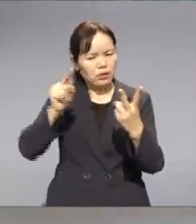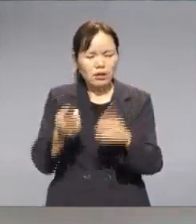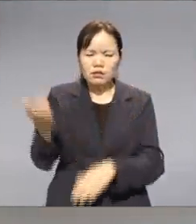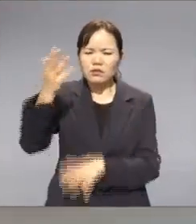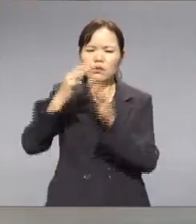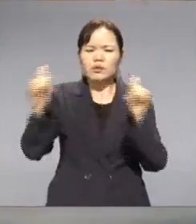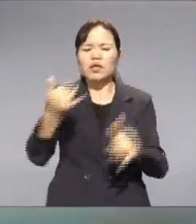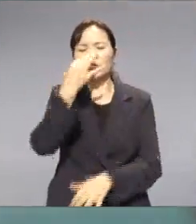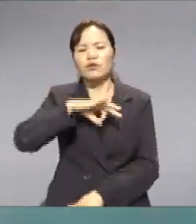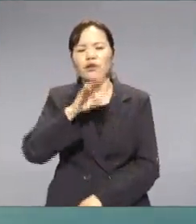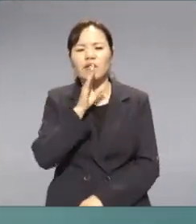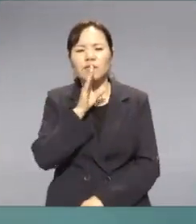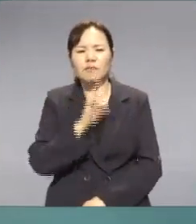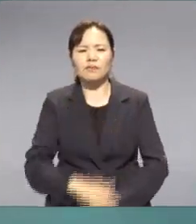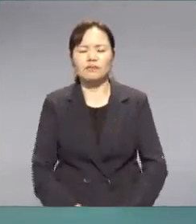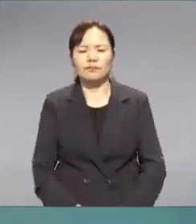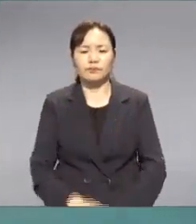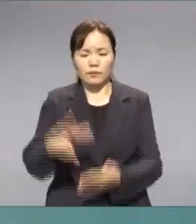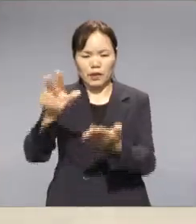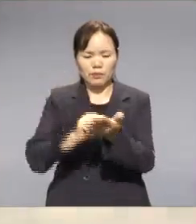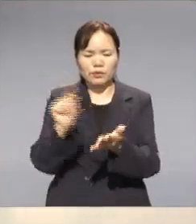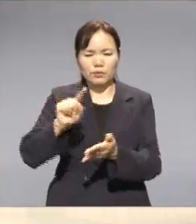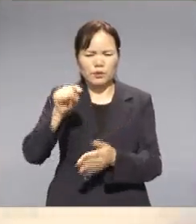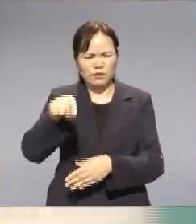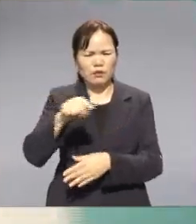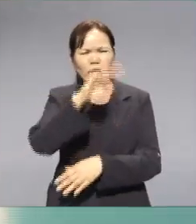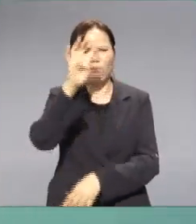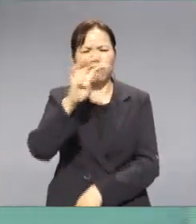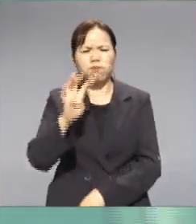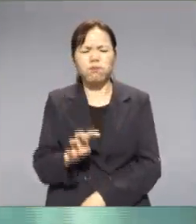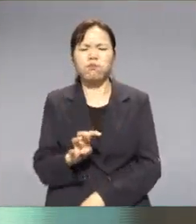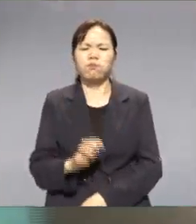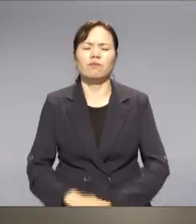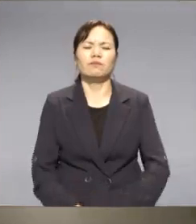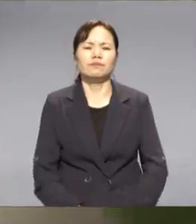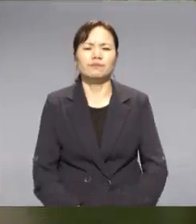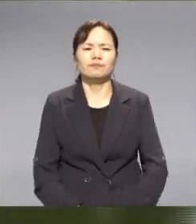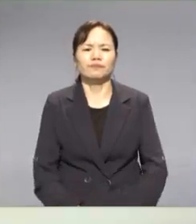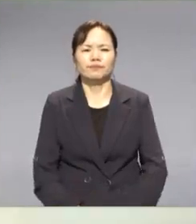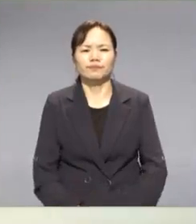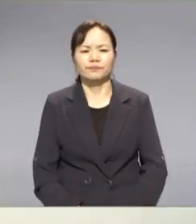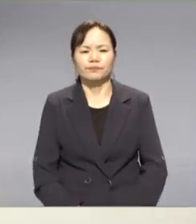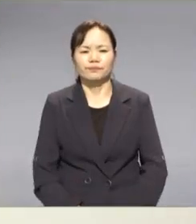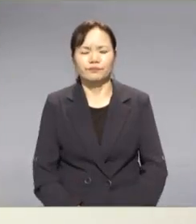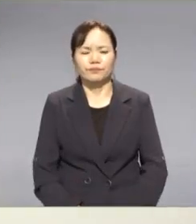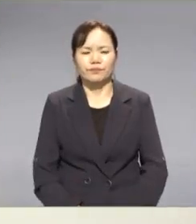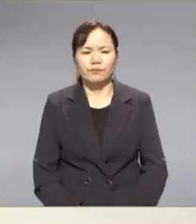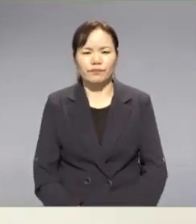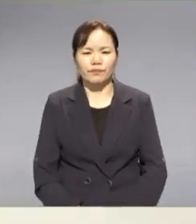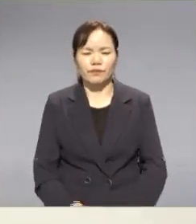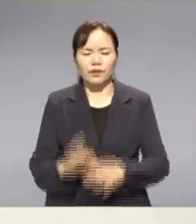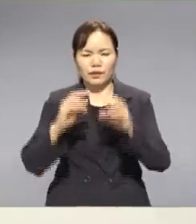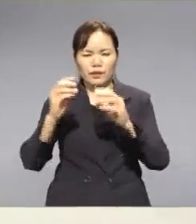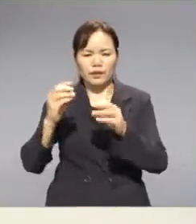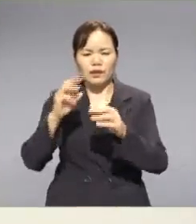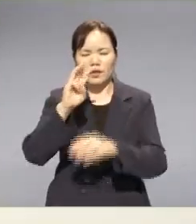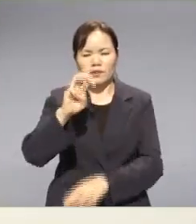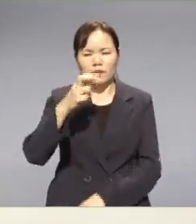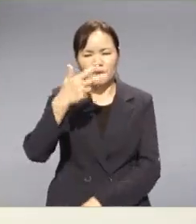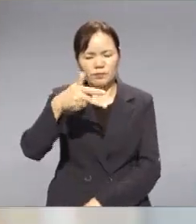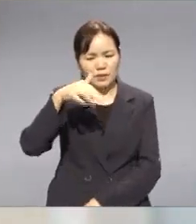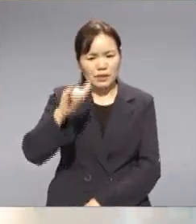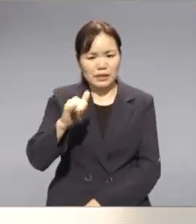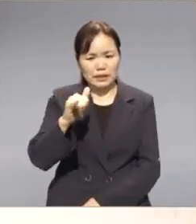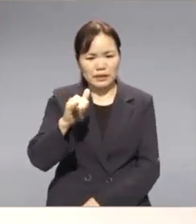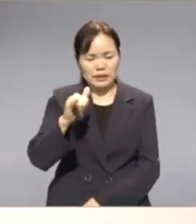사람들이 유리한 건 맞고. 문제는 이런 일이 반복된다는 사실입니다. 학군 장교 37기 역시 대령